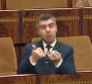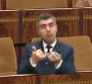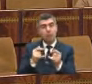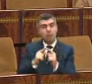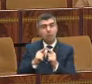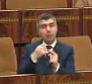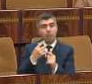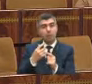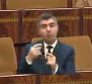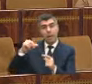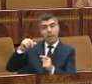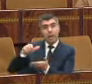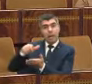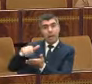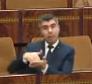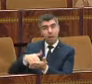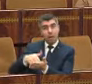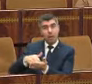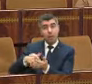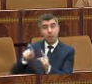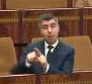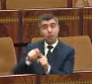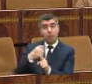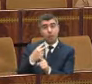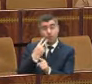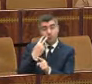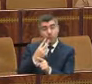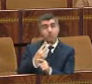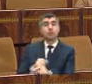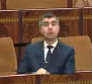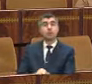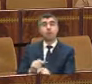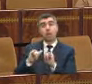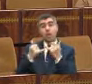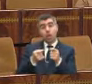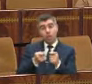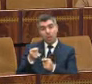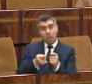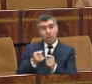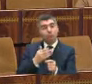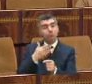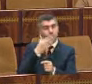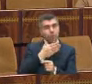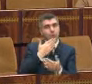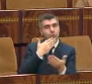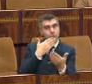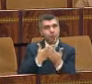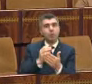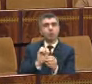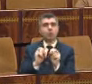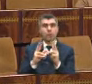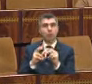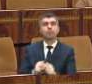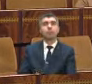بواد ترقيست واد السبت، لكن سيد الوزير هذه اللجنه فعلا مشات، وكنشكركم على التفاعل الجيد، لكن اللجنه